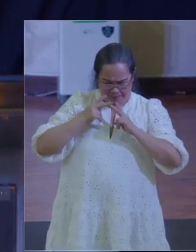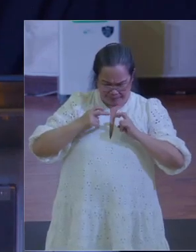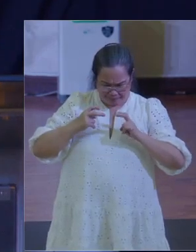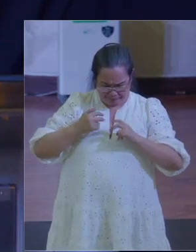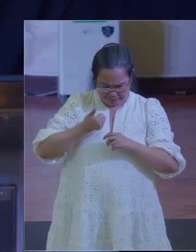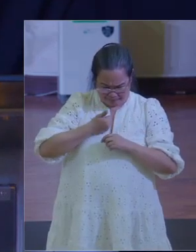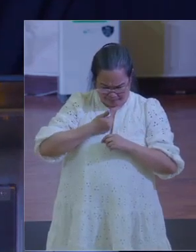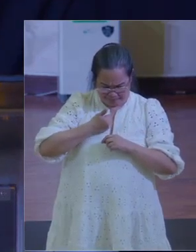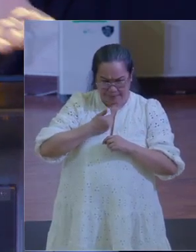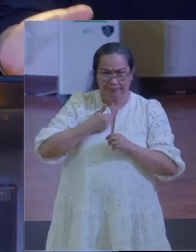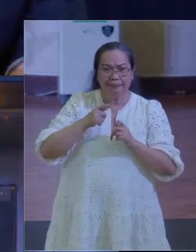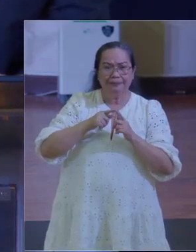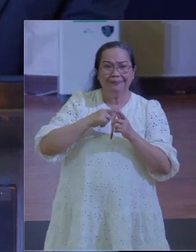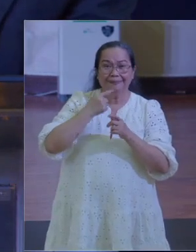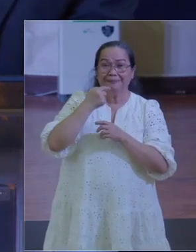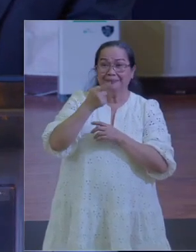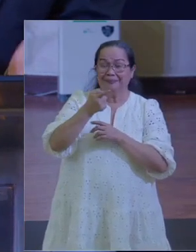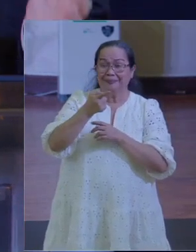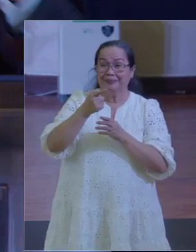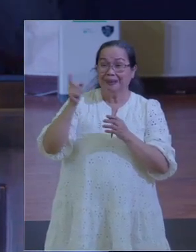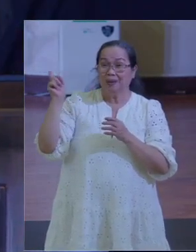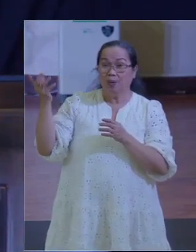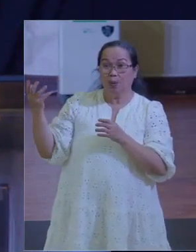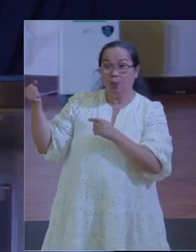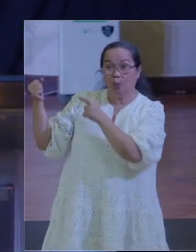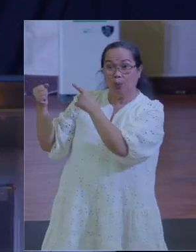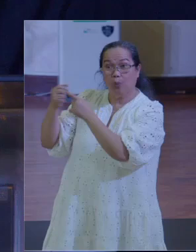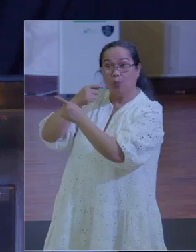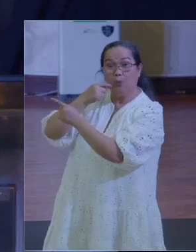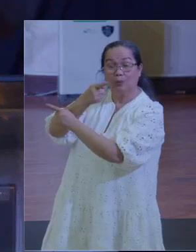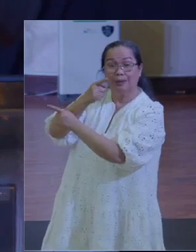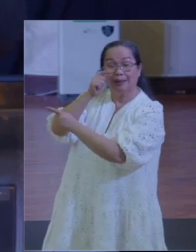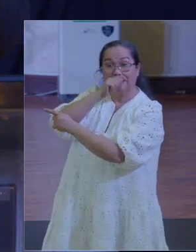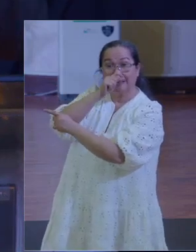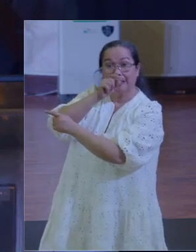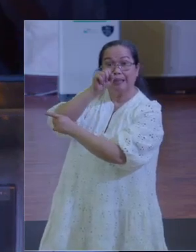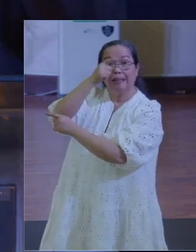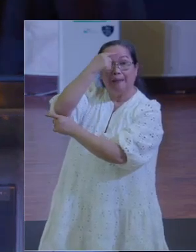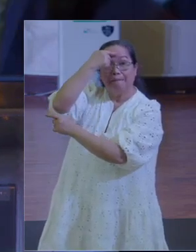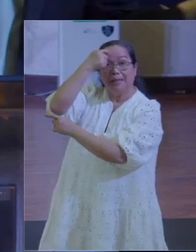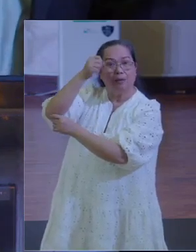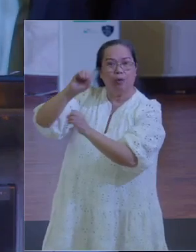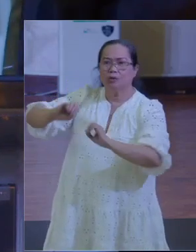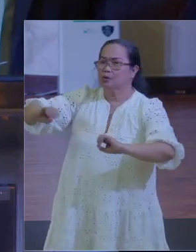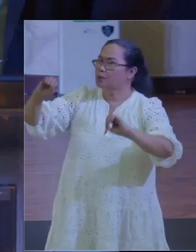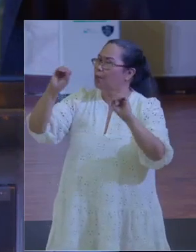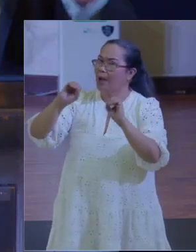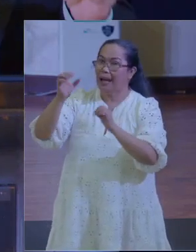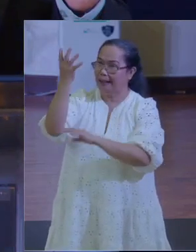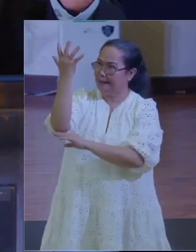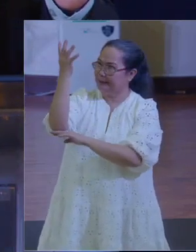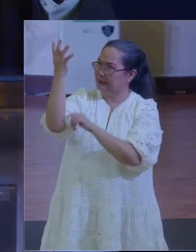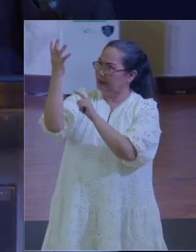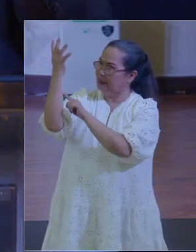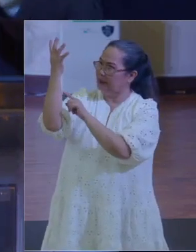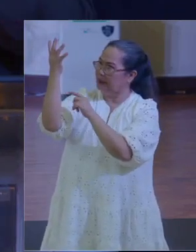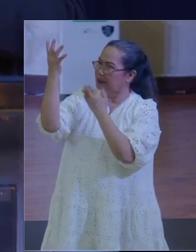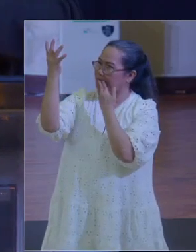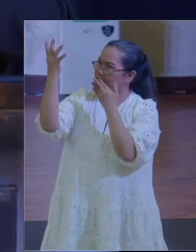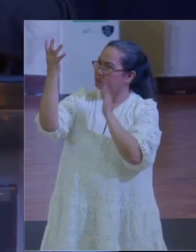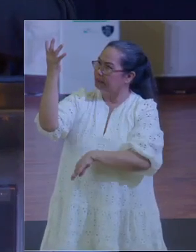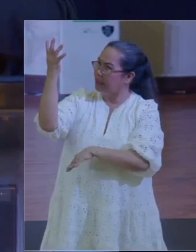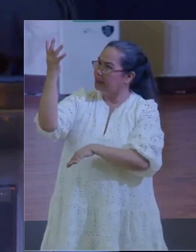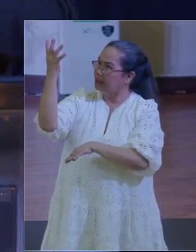Self-examination. Kasi sinabi nga po doon sa pahina natin, basahin natin sa Tagalog, sapagkat walang mabuting punong namumunga ng